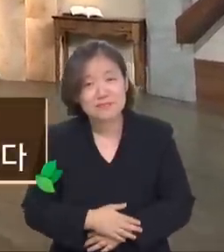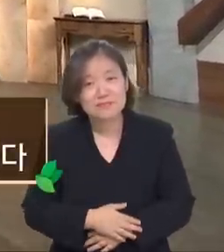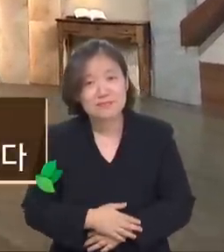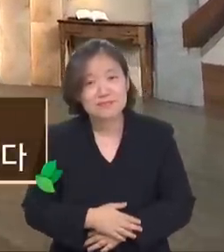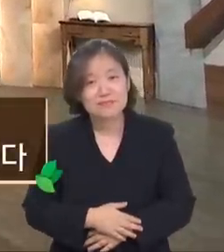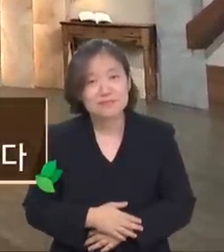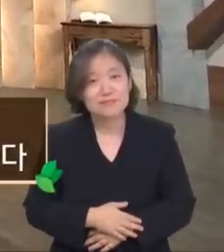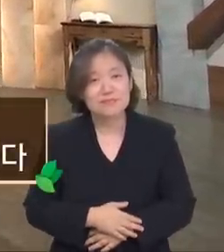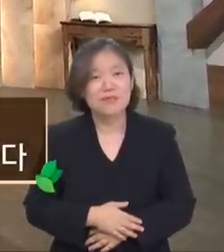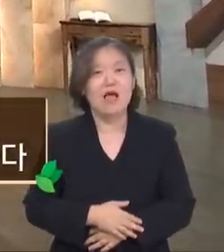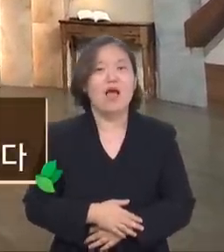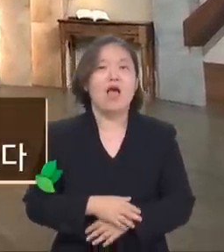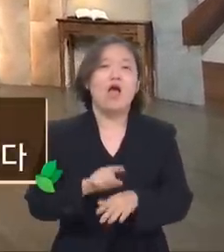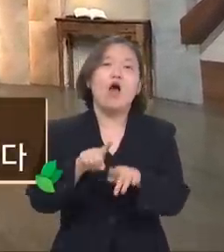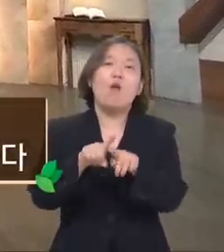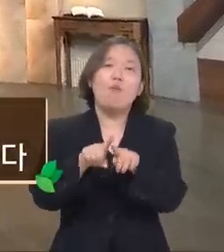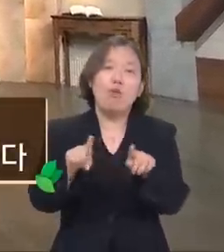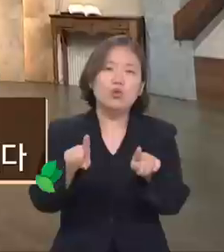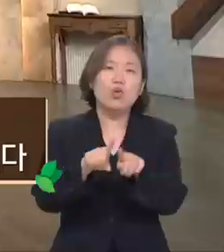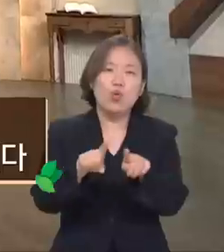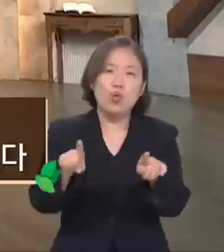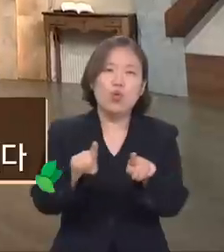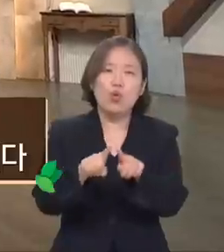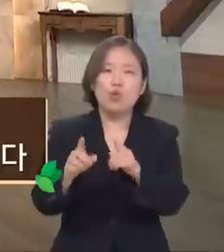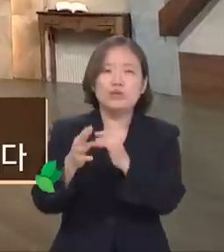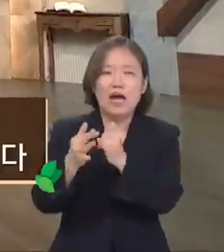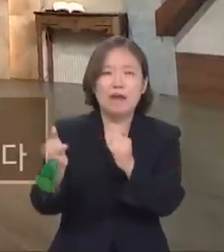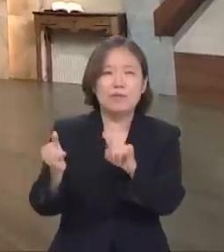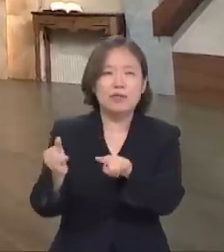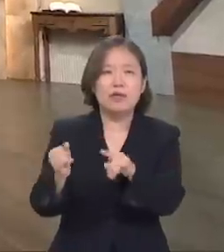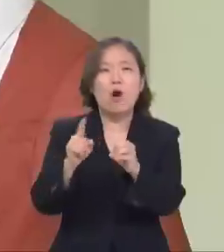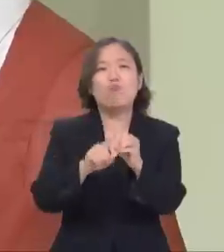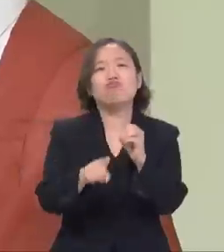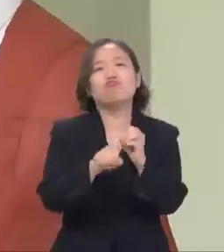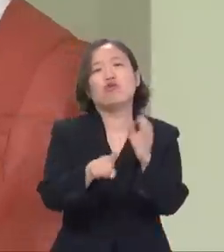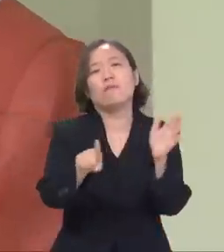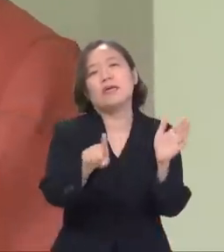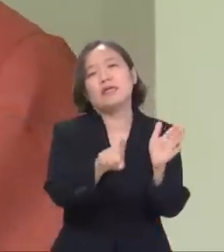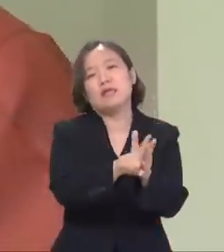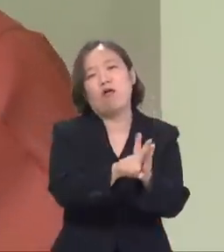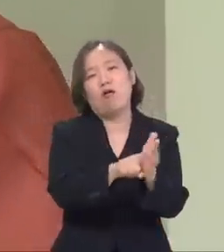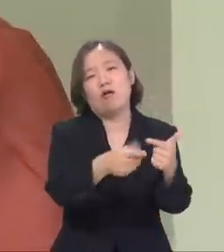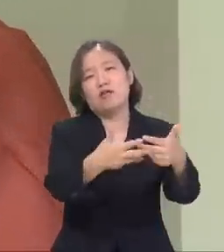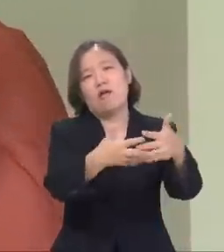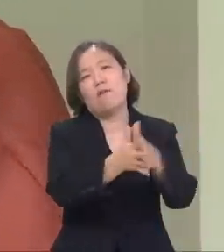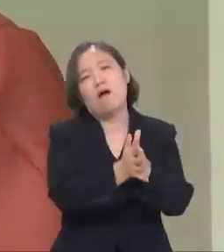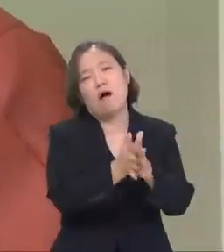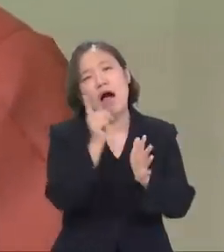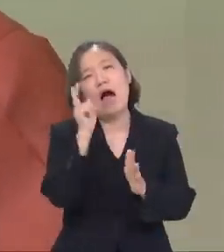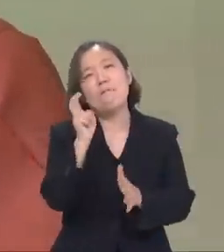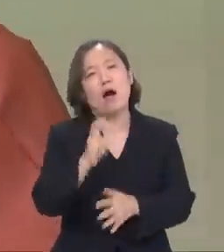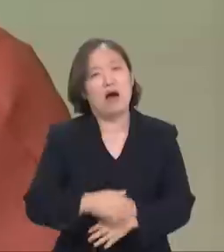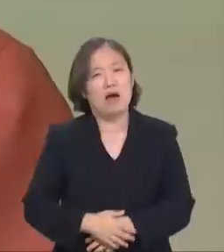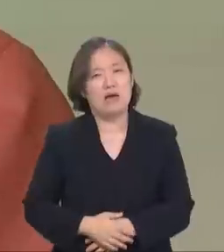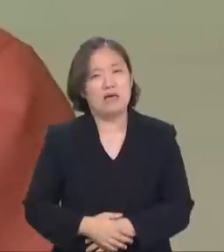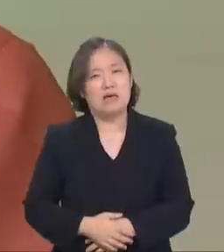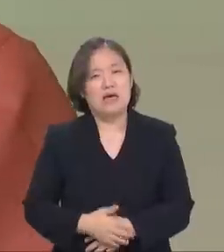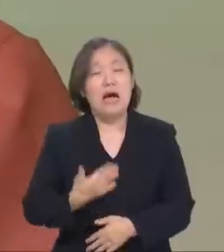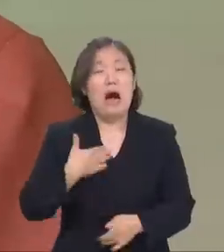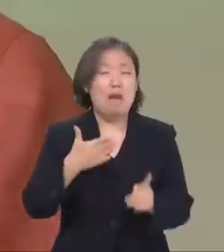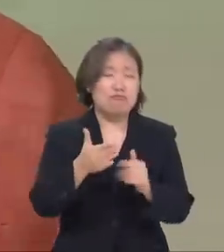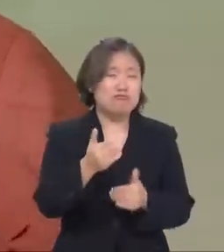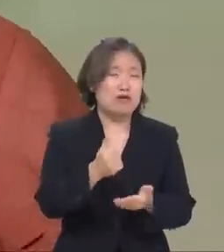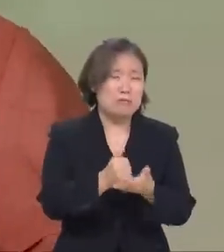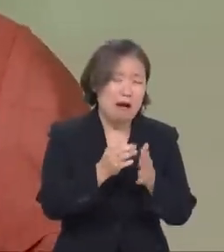아마 이쯤에서 불심을 잃어버릴 수도 있었을 거예요 에휴 부처님 열심히 믿어봤자 아무 영험